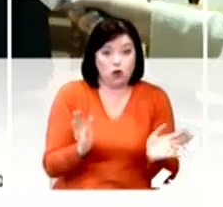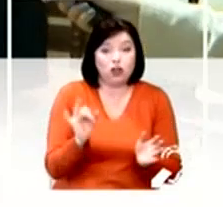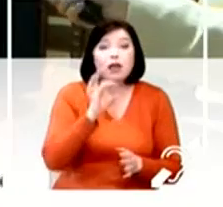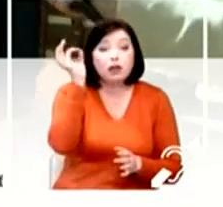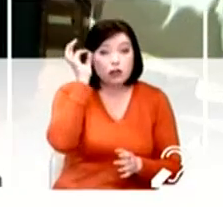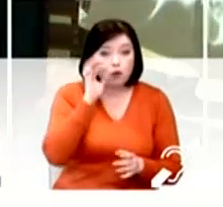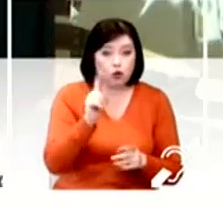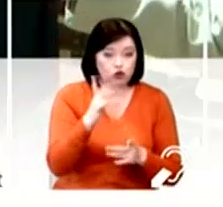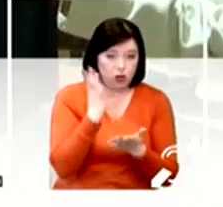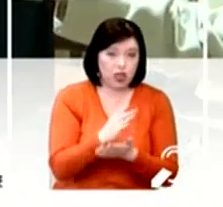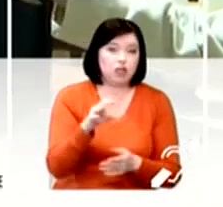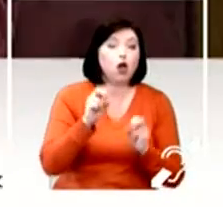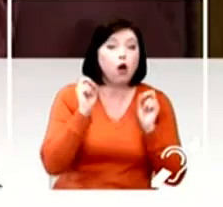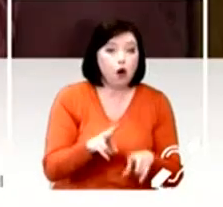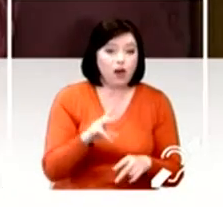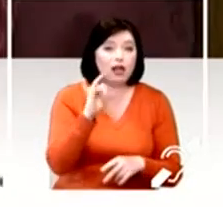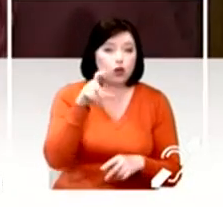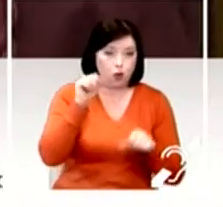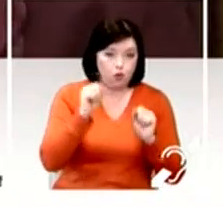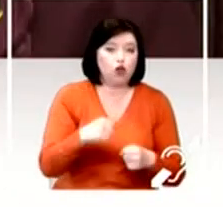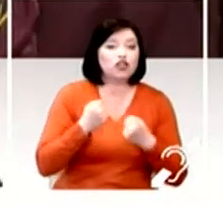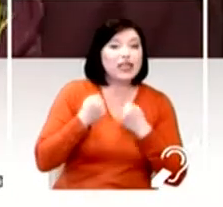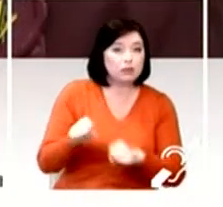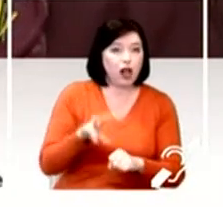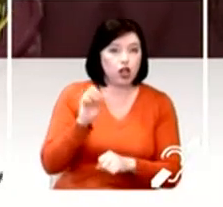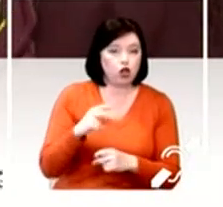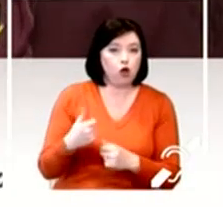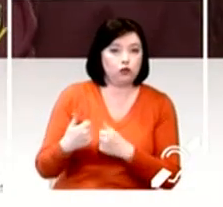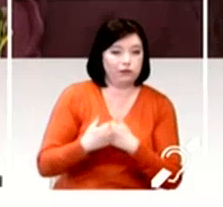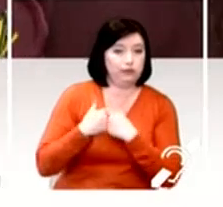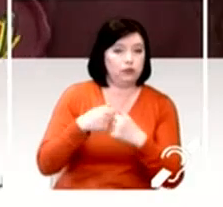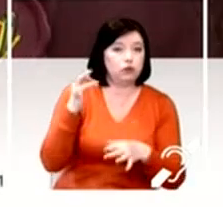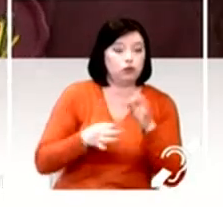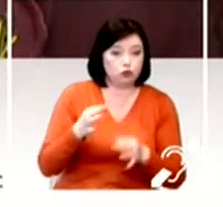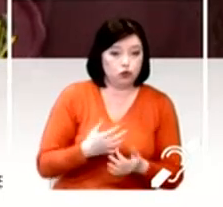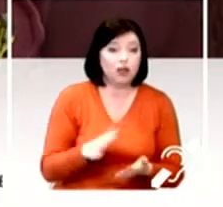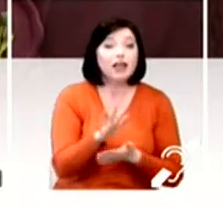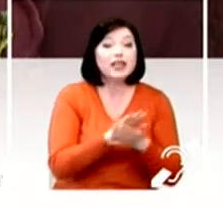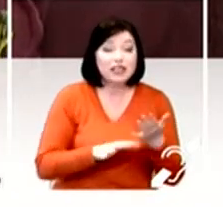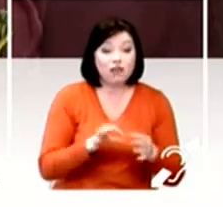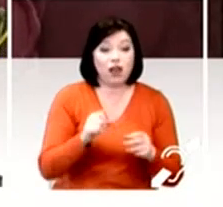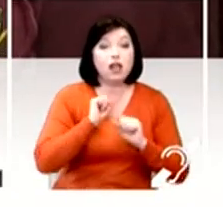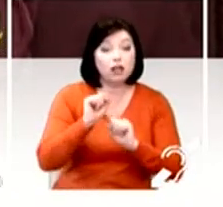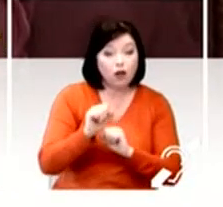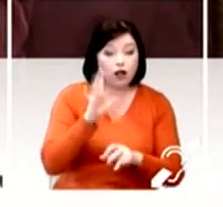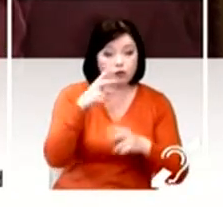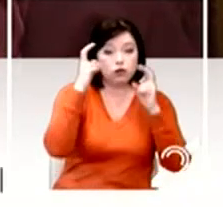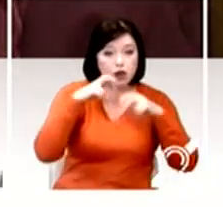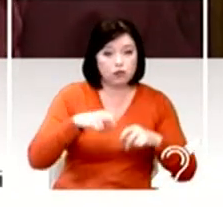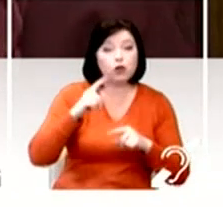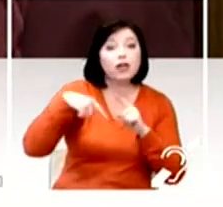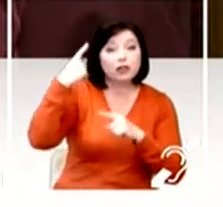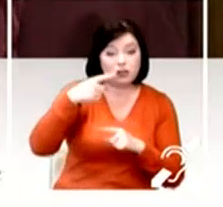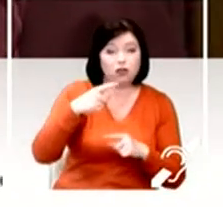reamintit pericolul ca Igor Dodon să încerce să scape de urmărirea penală. Cererea avocaților va fi examinată de magistrați în ședința de